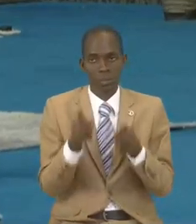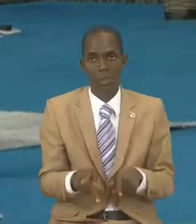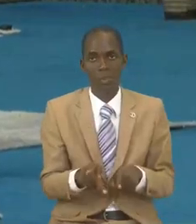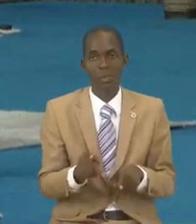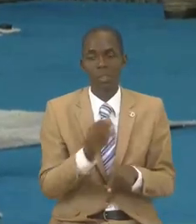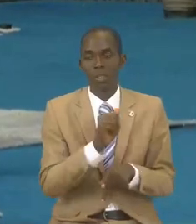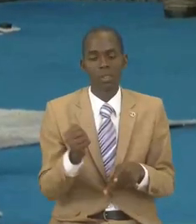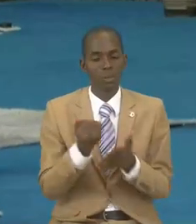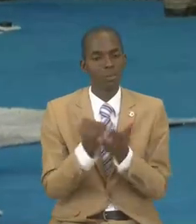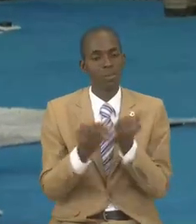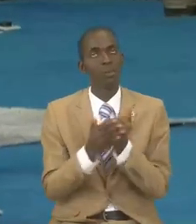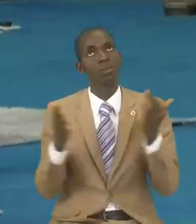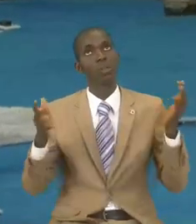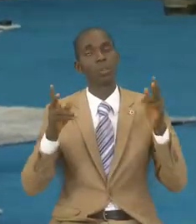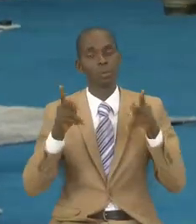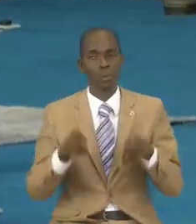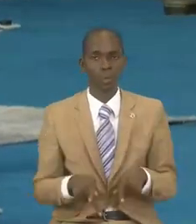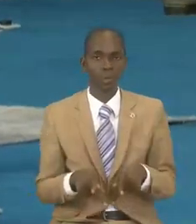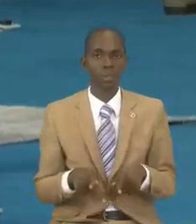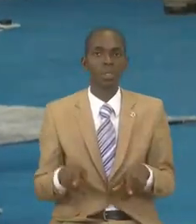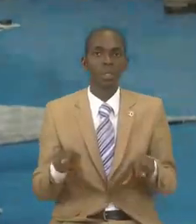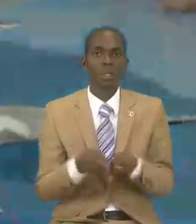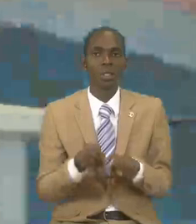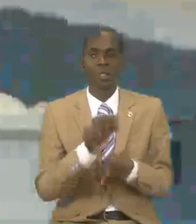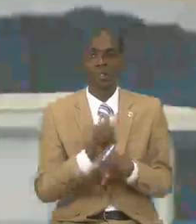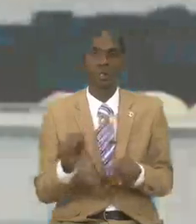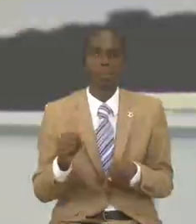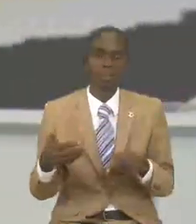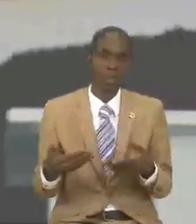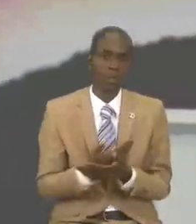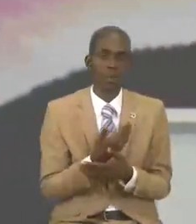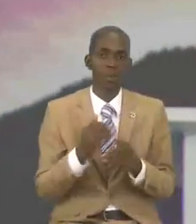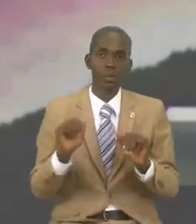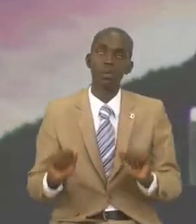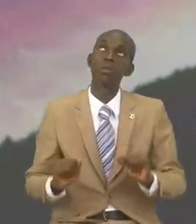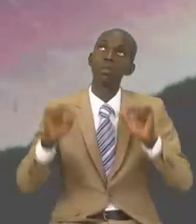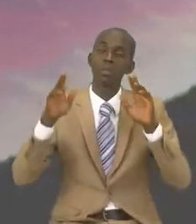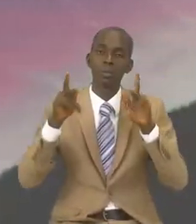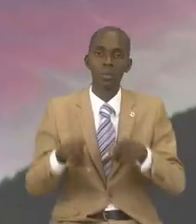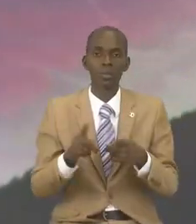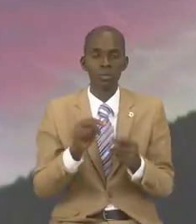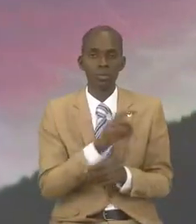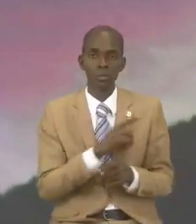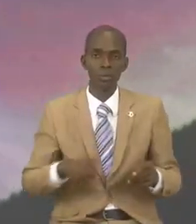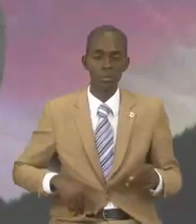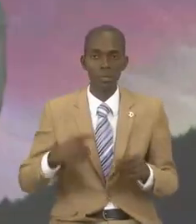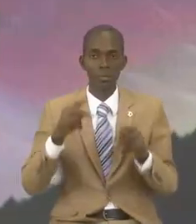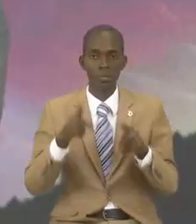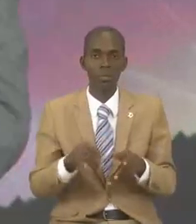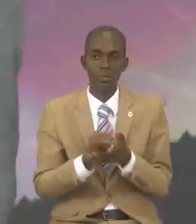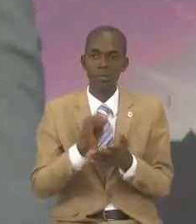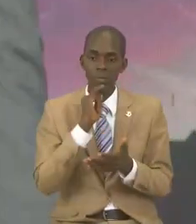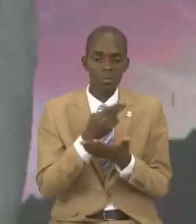convertie, en tant que personne crucifiée, personne soumise au Seigneur, quelqu'un qui est